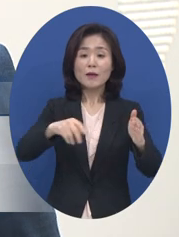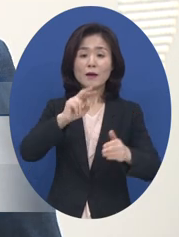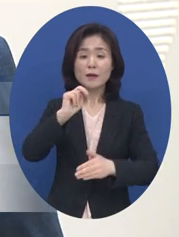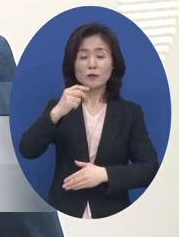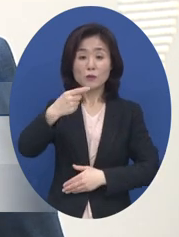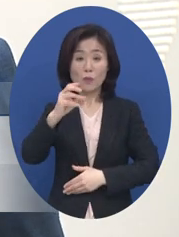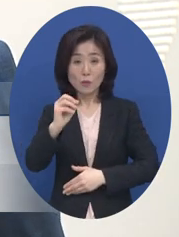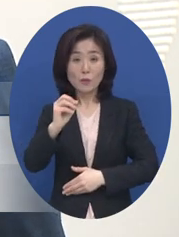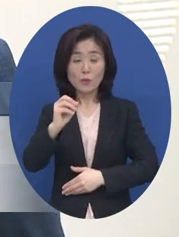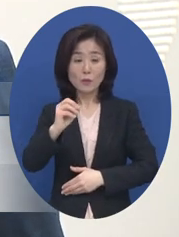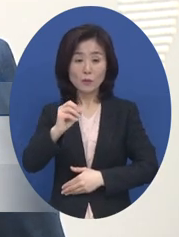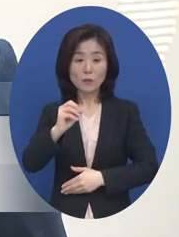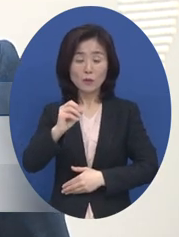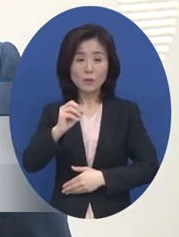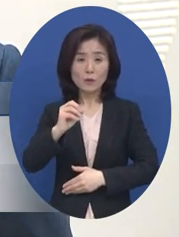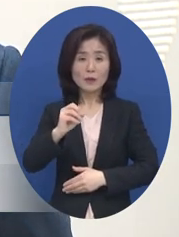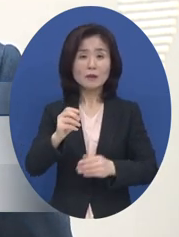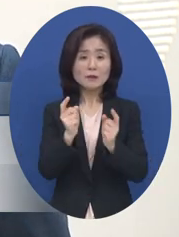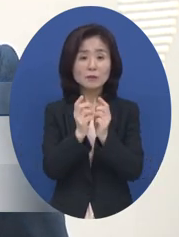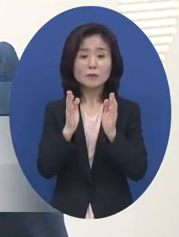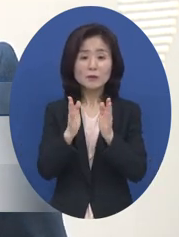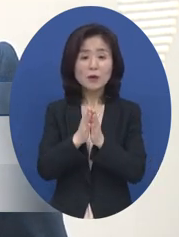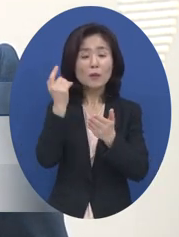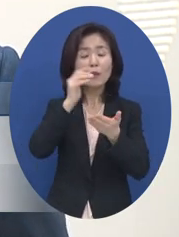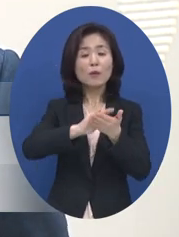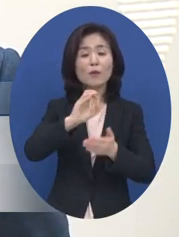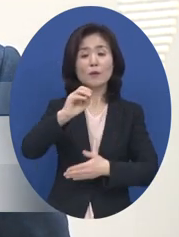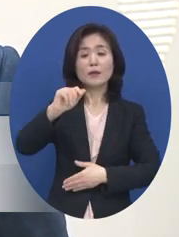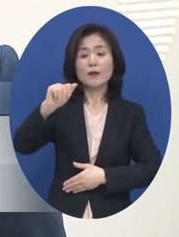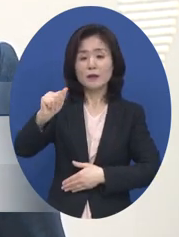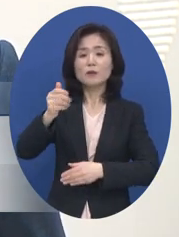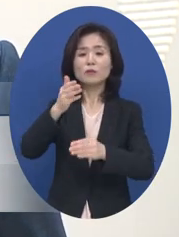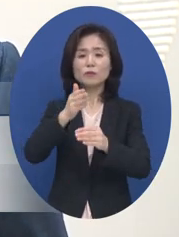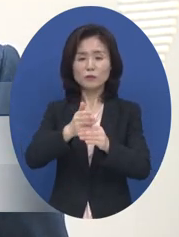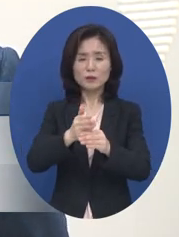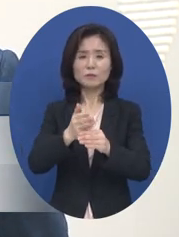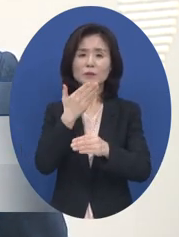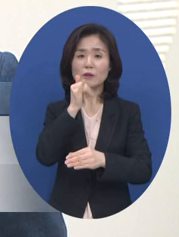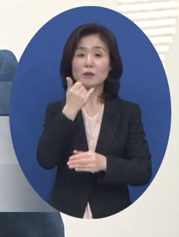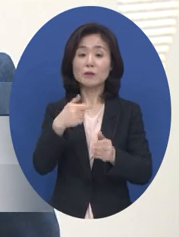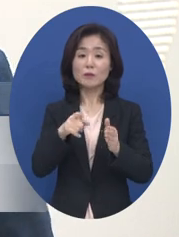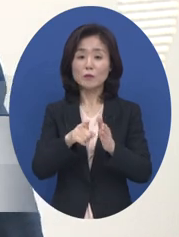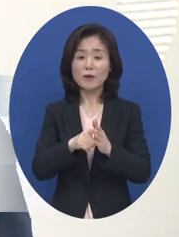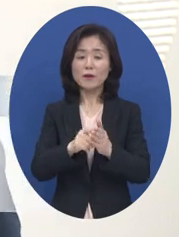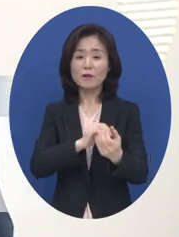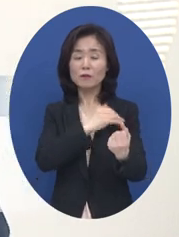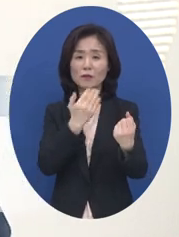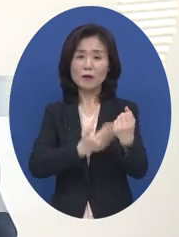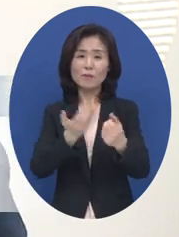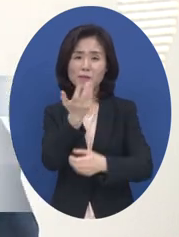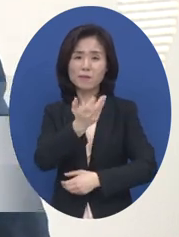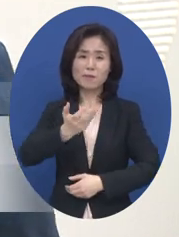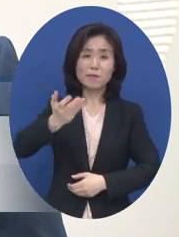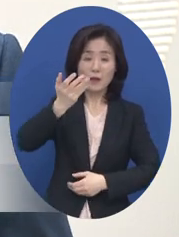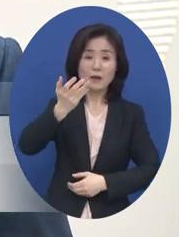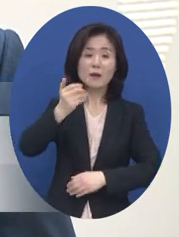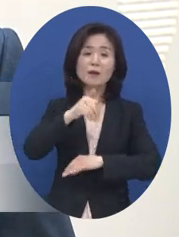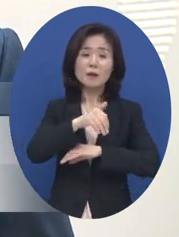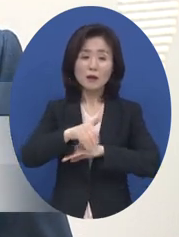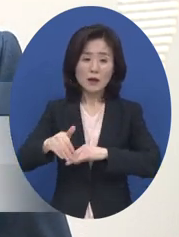들이 어 실질적으로 평화 오디의 중심이 될 수 있도록 영향도 강화하면서